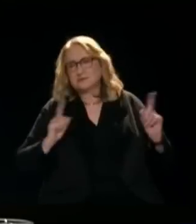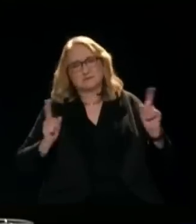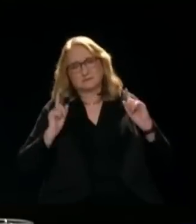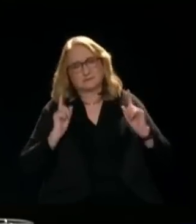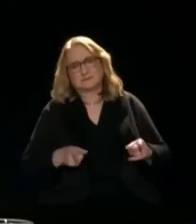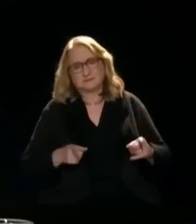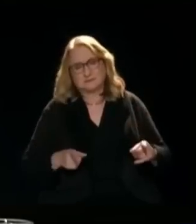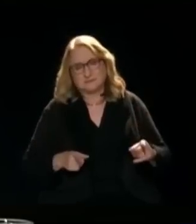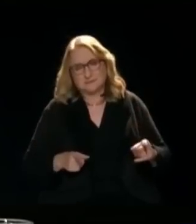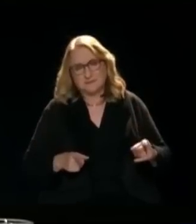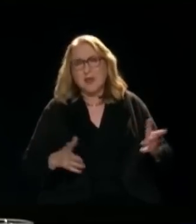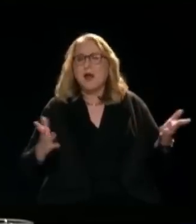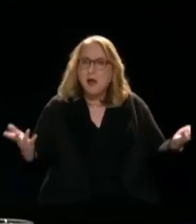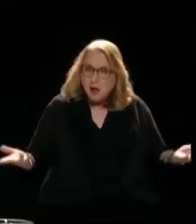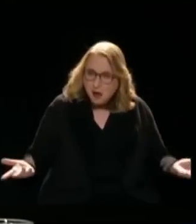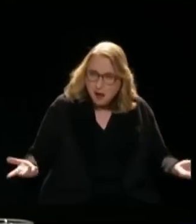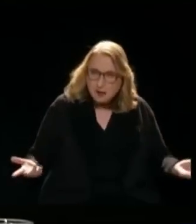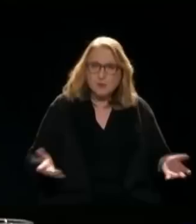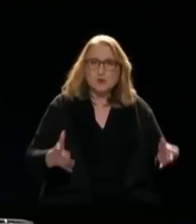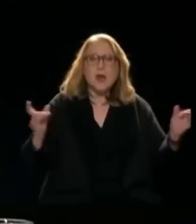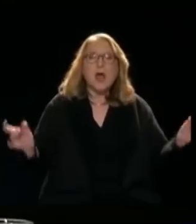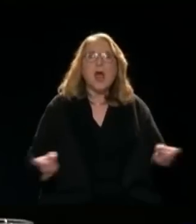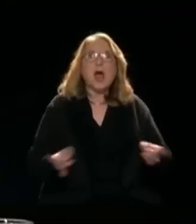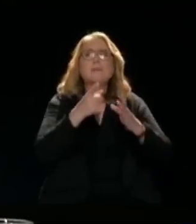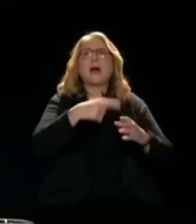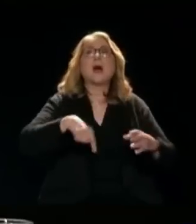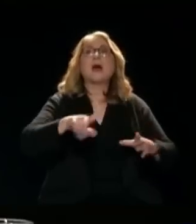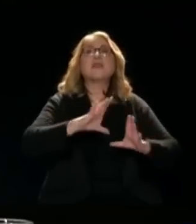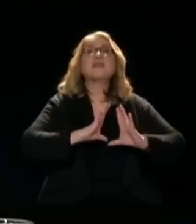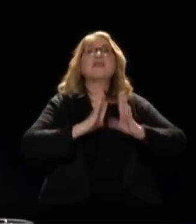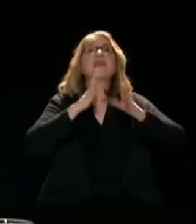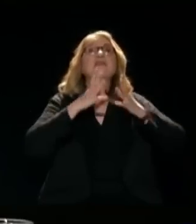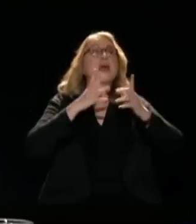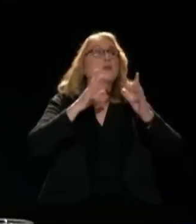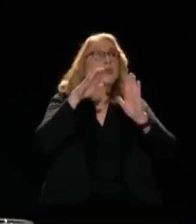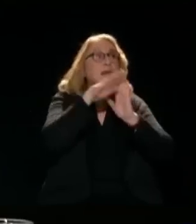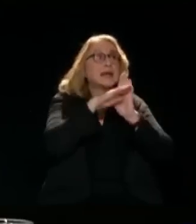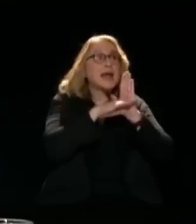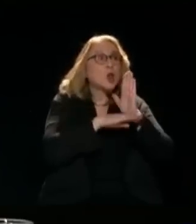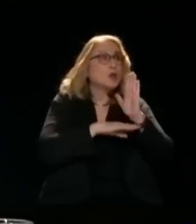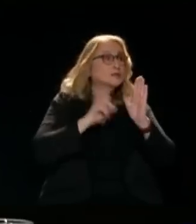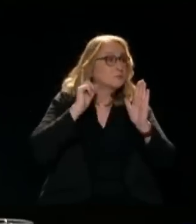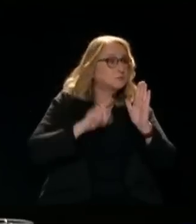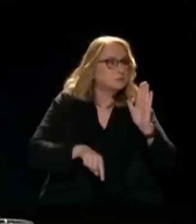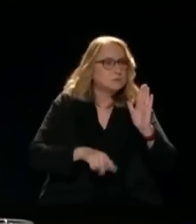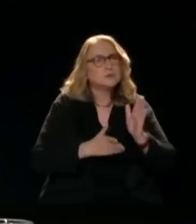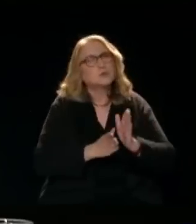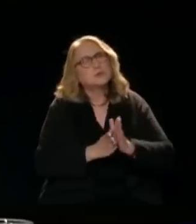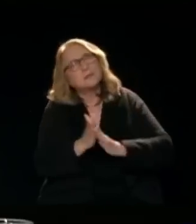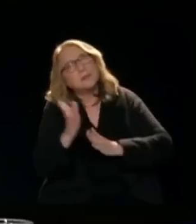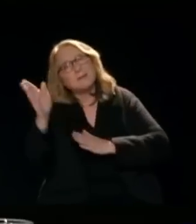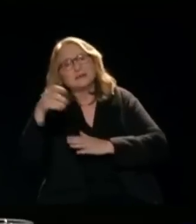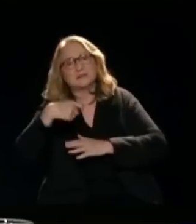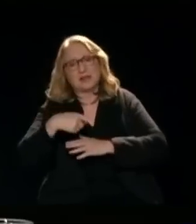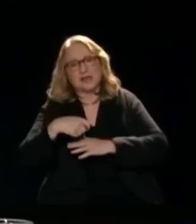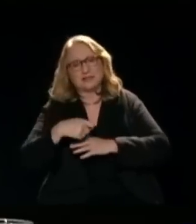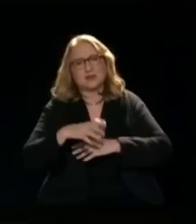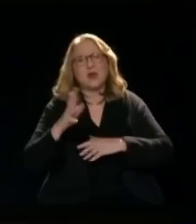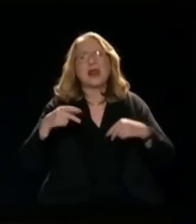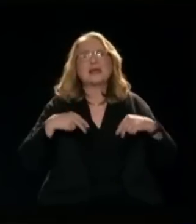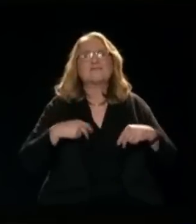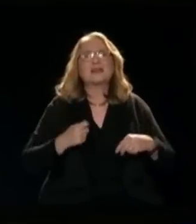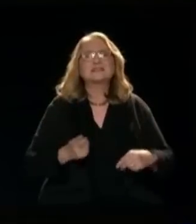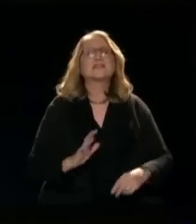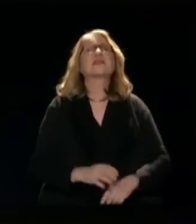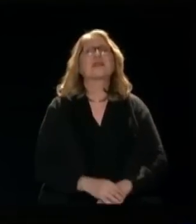δεν θέλεις να εφαρμόσεις τους κανόνες που αφορούν την κυριαρχία σου. Και αυτό είναι πάρα πολύ. Δεν θα το κάνει η Τουρκία, ούτε αυτό. Υπάρχει εύκολη